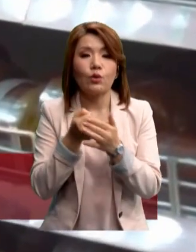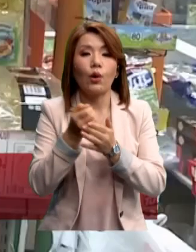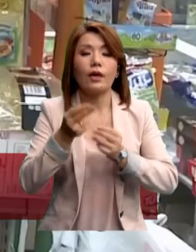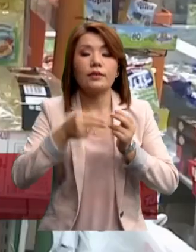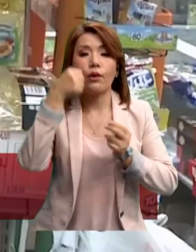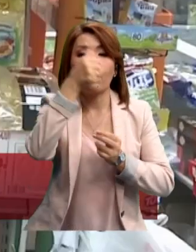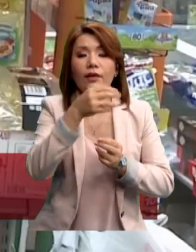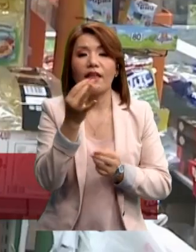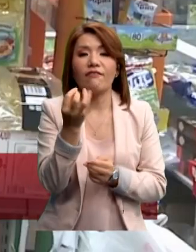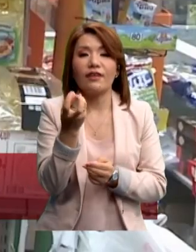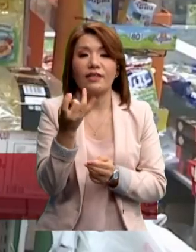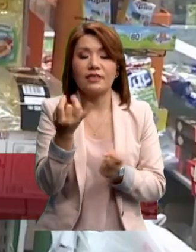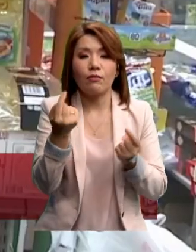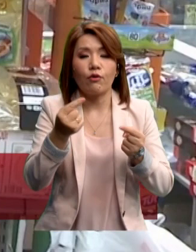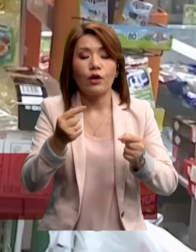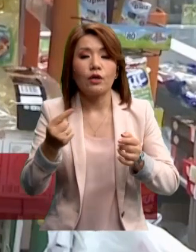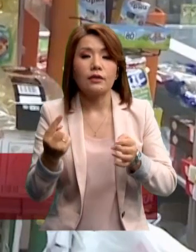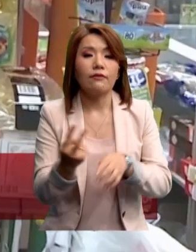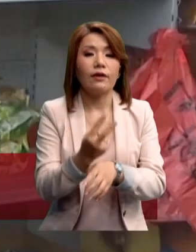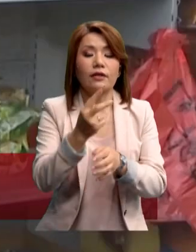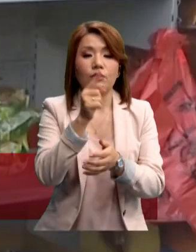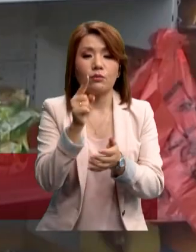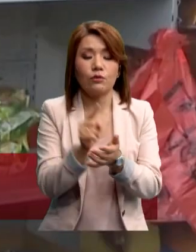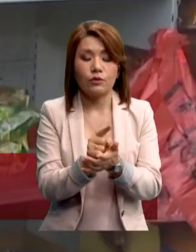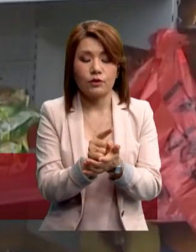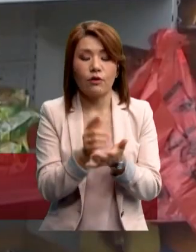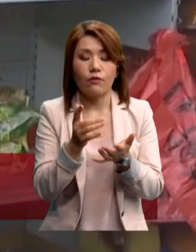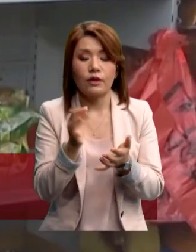инфляцияны 2 есеге төмендету басты мақсат екенін айтты.